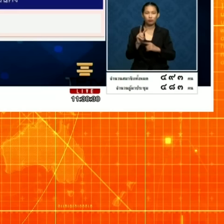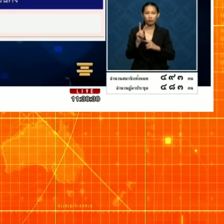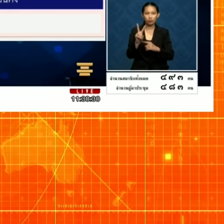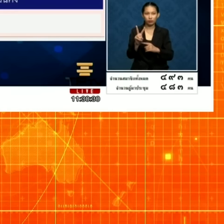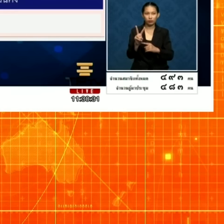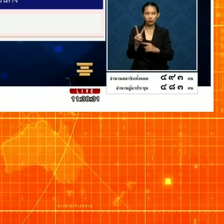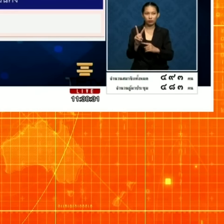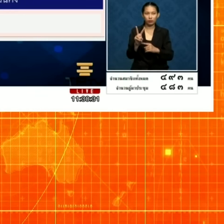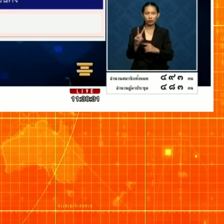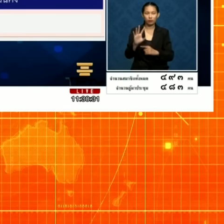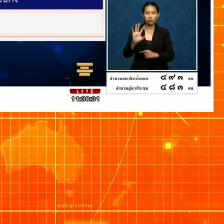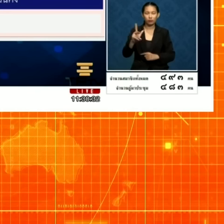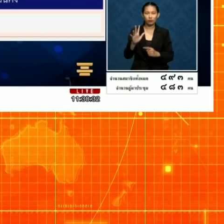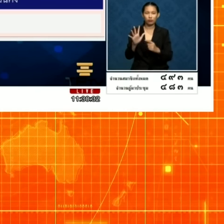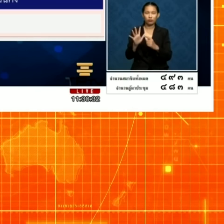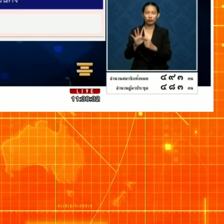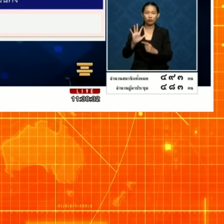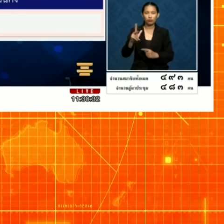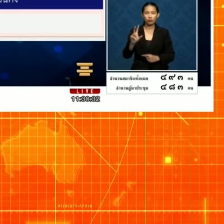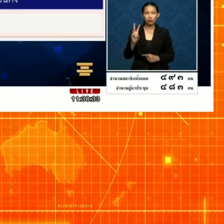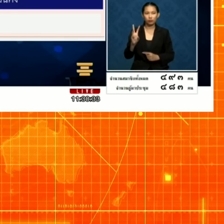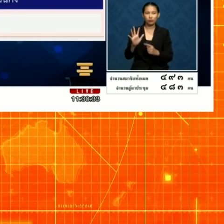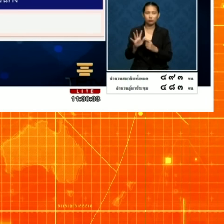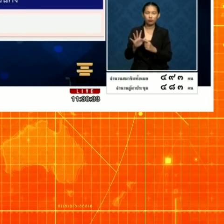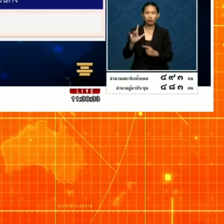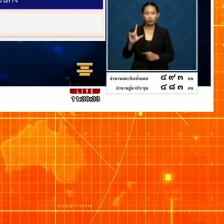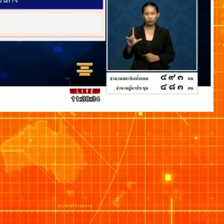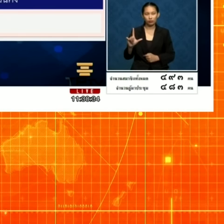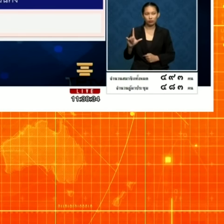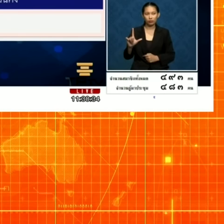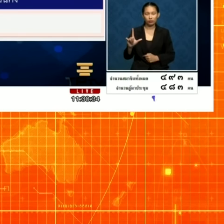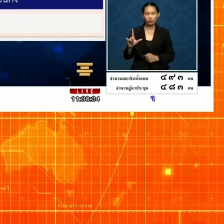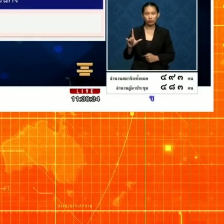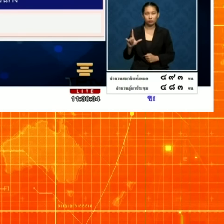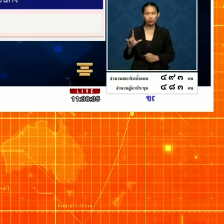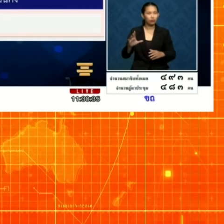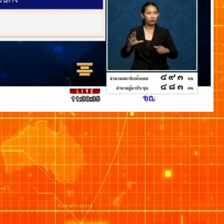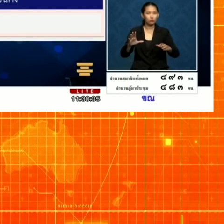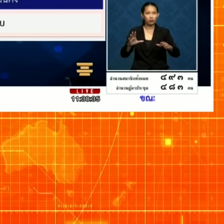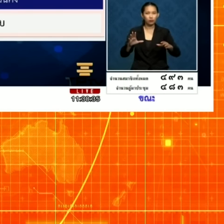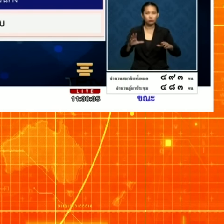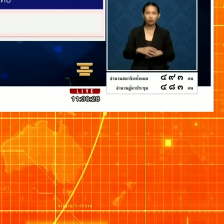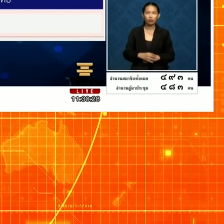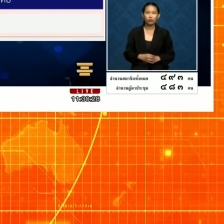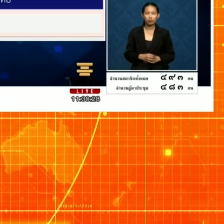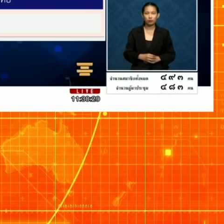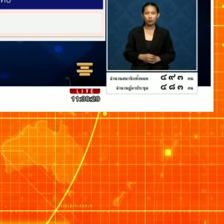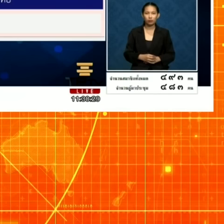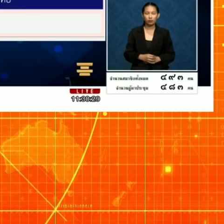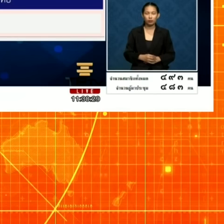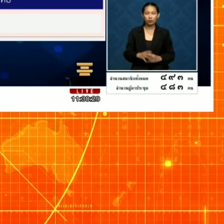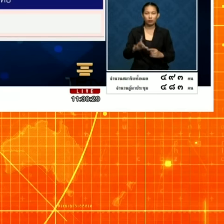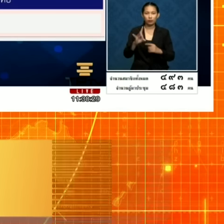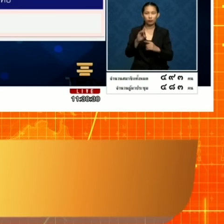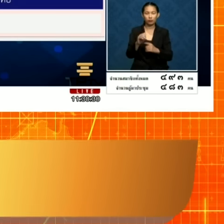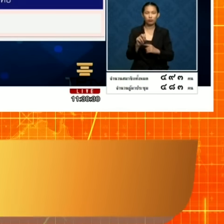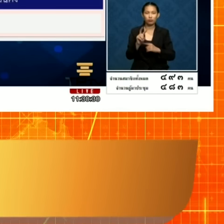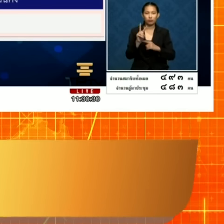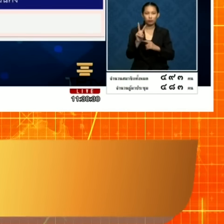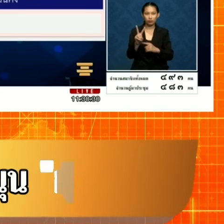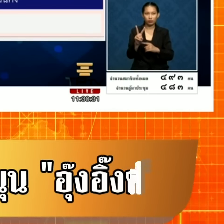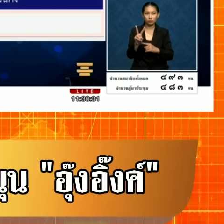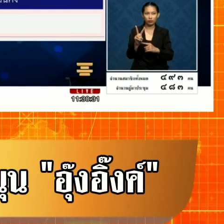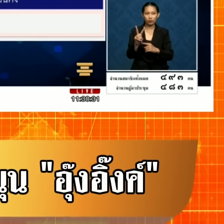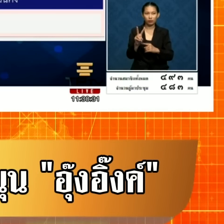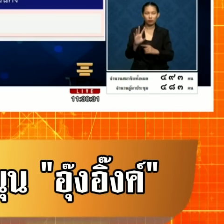ซึ่งก็อยู่นั่งกับฝ่ายค้านเหมือนกันแต่งานนี้อันใหญ่ที่สุดก็คือ6เสียงที่ว่าพอ6เสียงที่ว่ากลายเป็นว่าเฮ้ยถูกชนะป